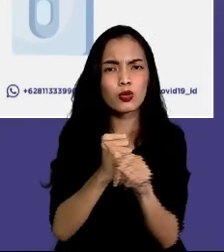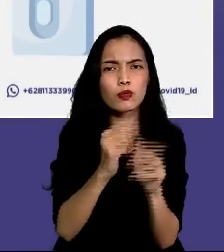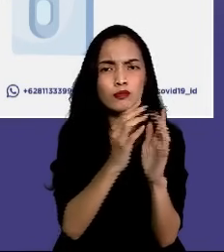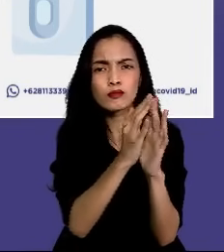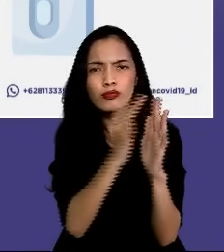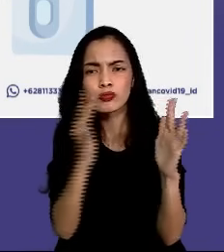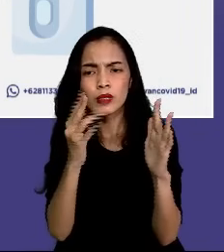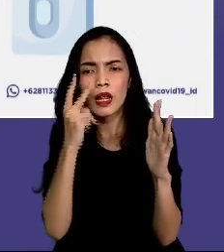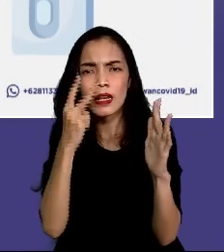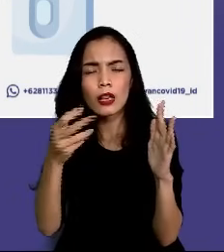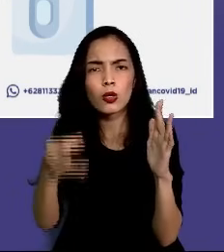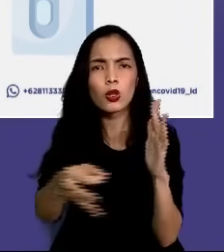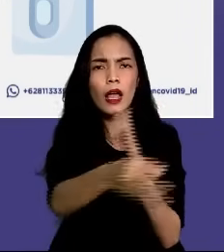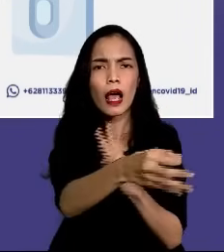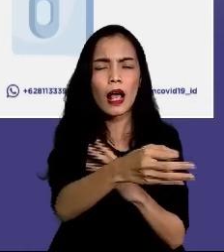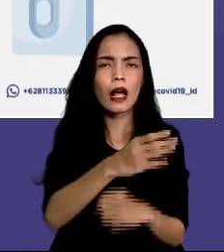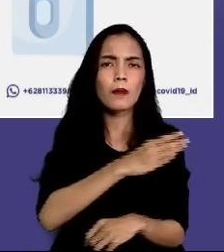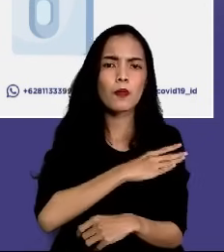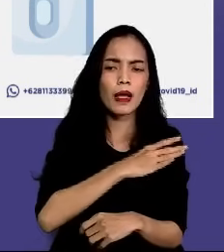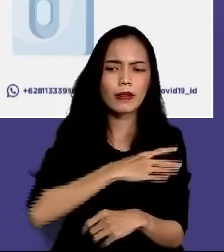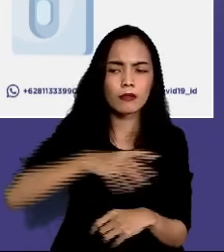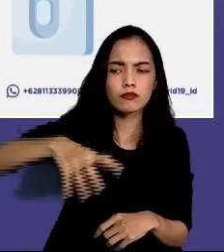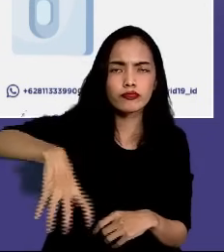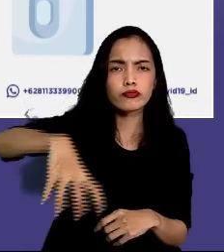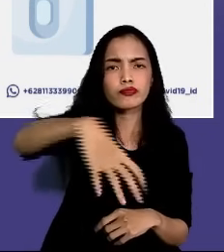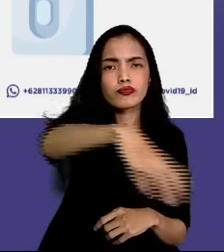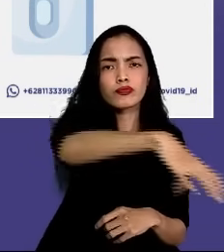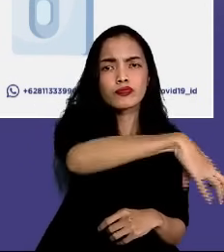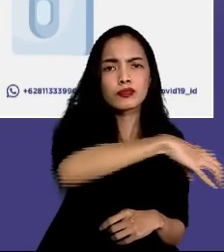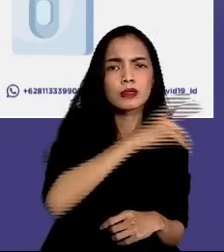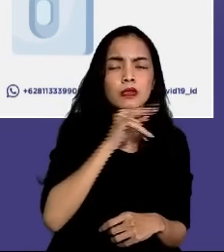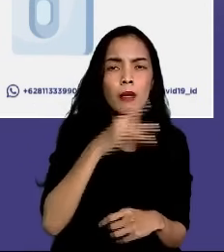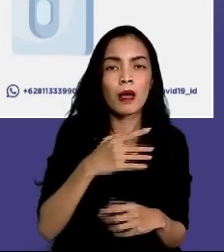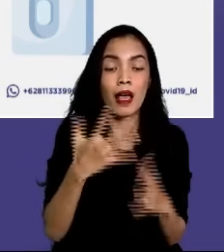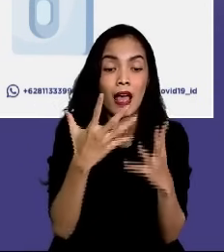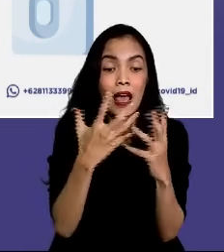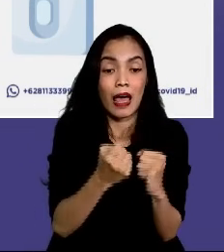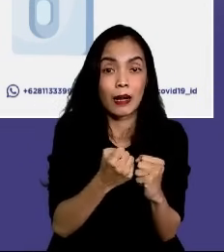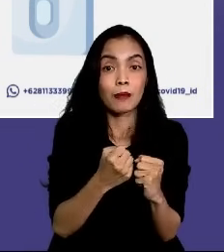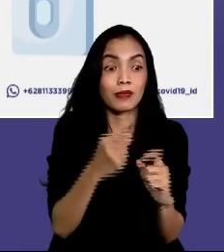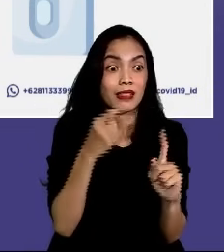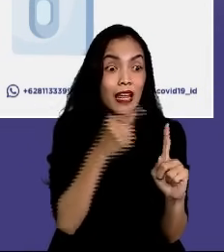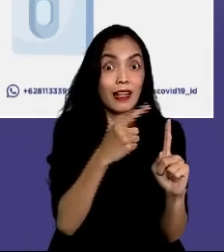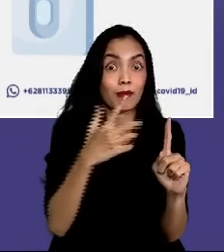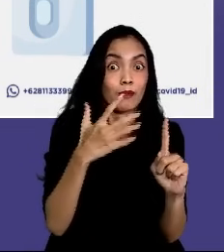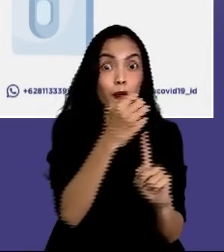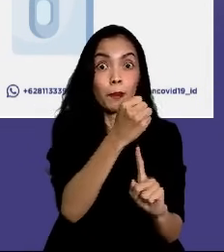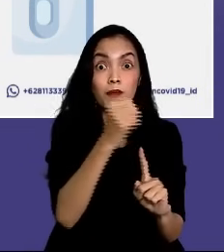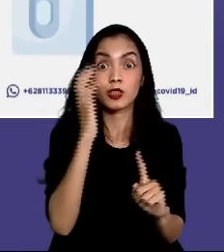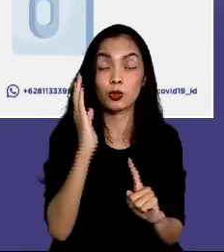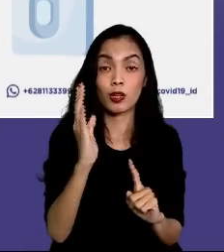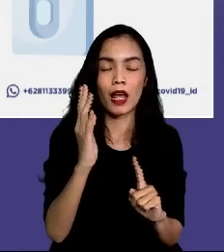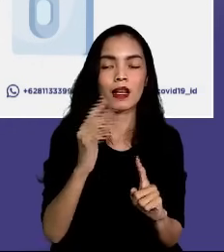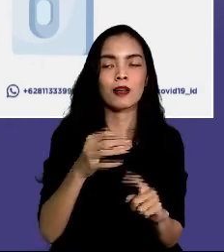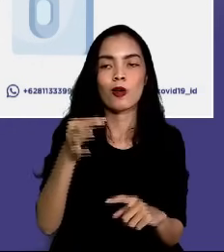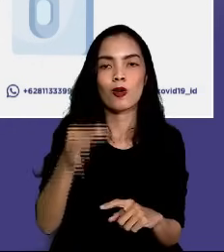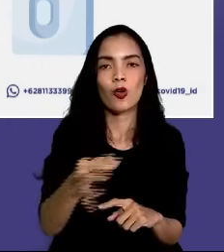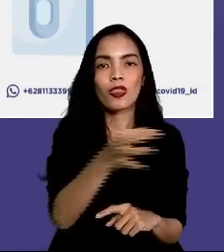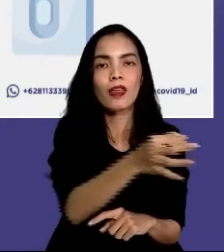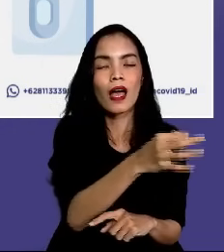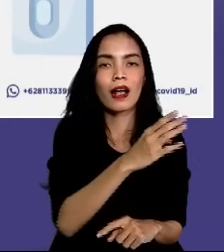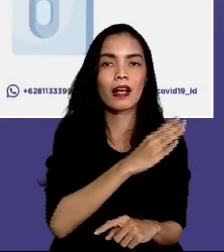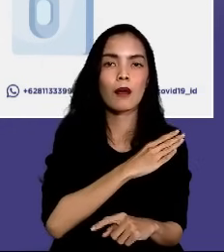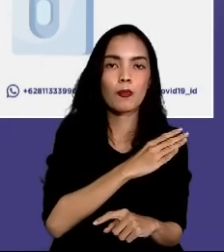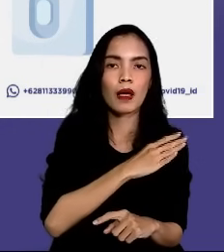per kabupaten kota. Diharapkan setelah menjalankan testing sesuai target, setiap kabupaten kota dapat